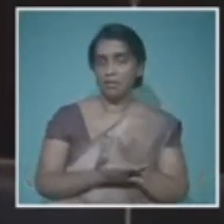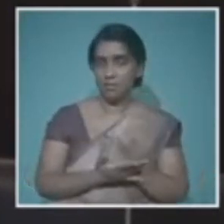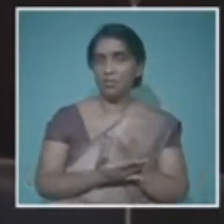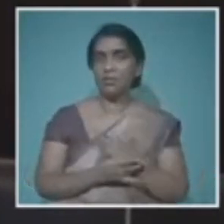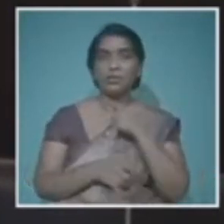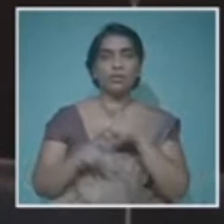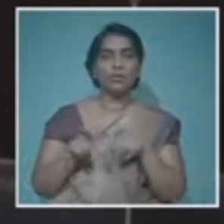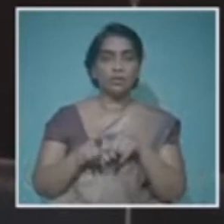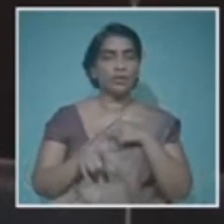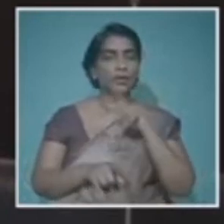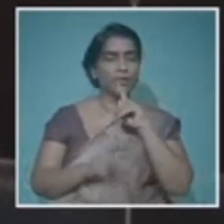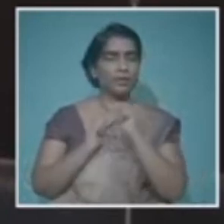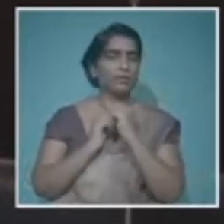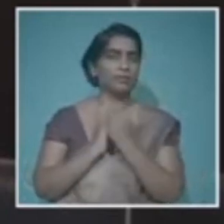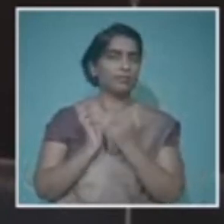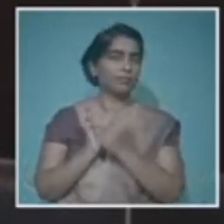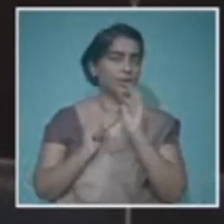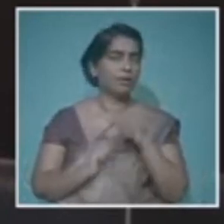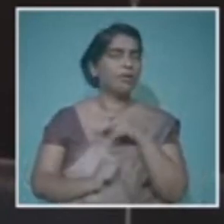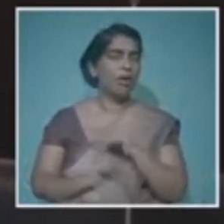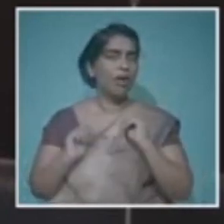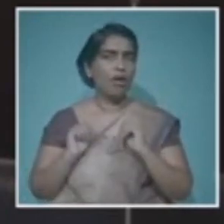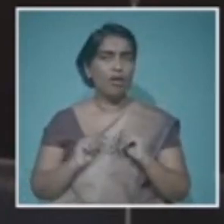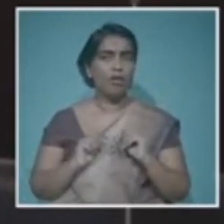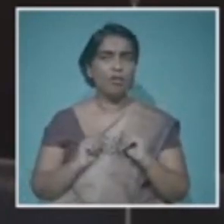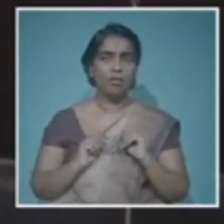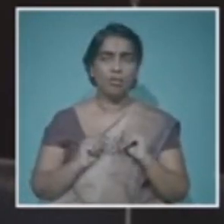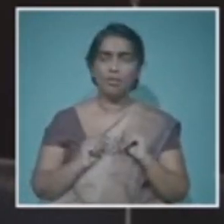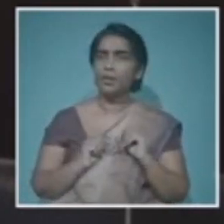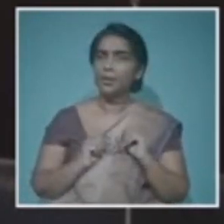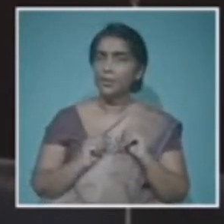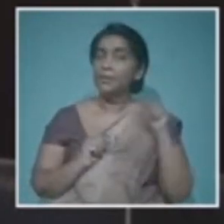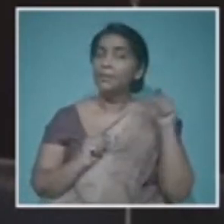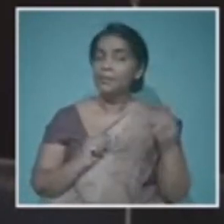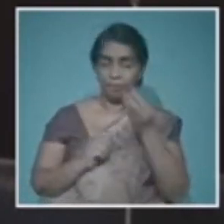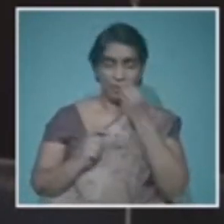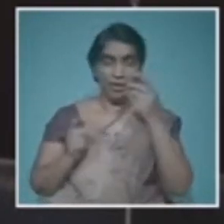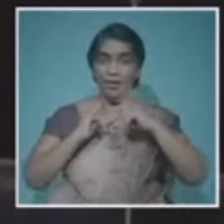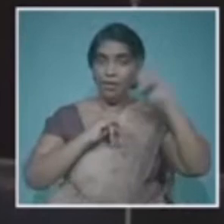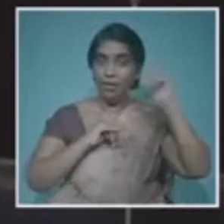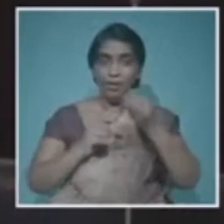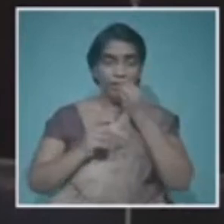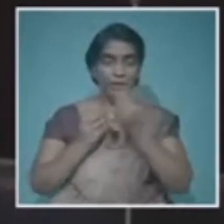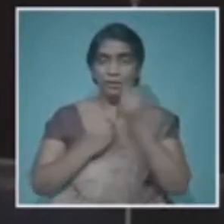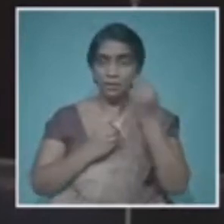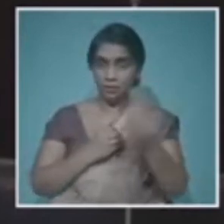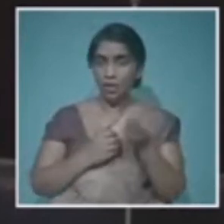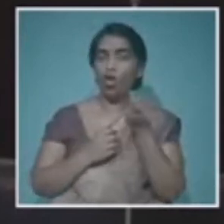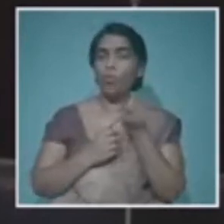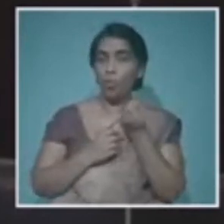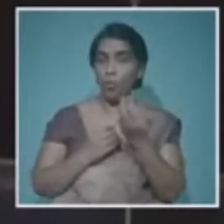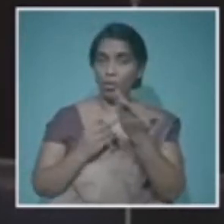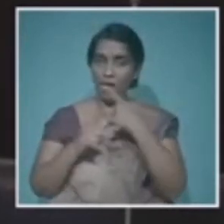ඒ සඳහා මම කිව්වා වැඩසටහනක් කියන්න. අපි කොහොමද සබ්සිඩයිස් කරන්නේ? කියන්නේ ඒ කැන්ටින් විශ්වවිද්‍යාල වල ආහාර සැපයීම සඳහා යම් මුදලක්